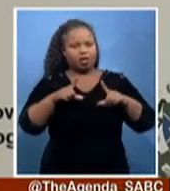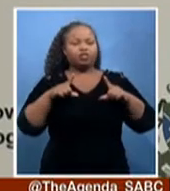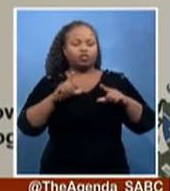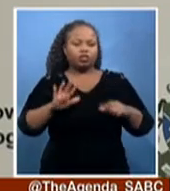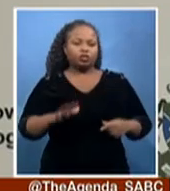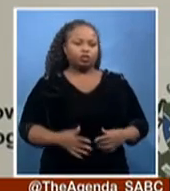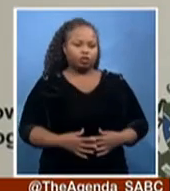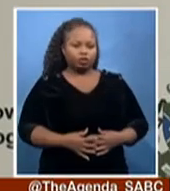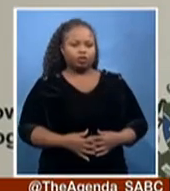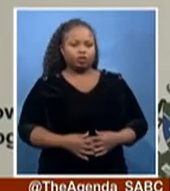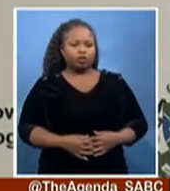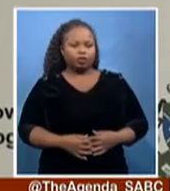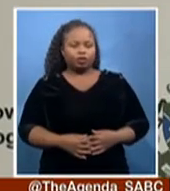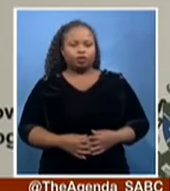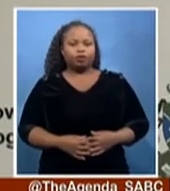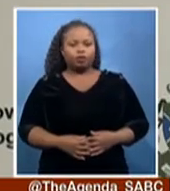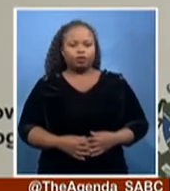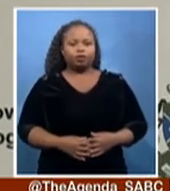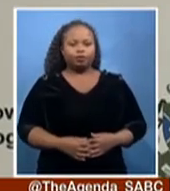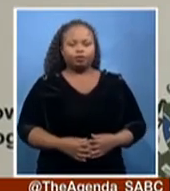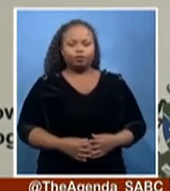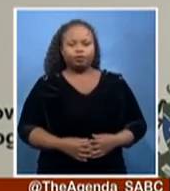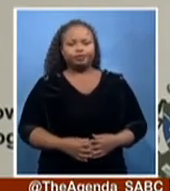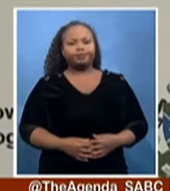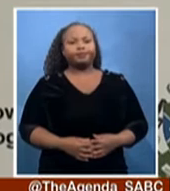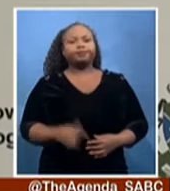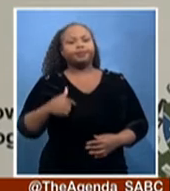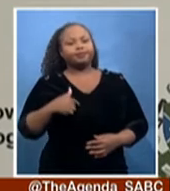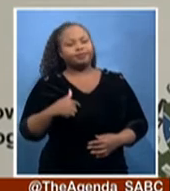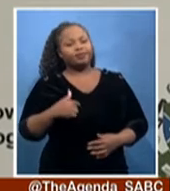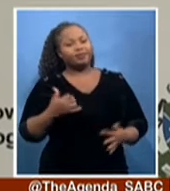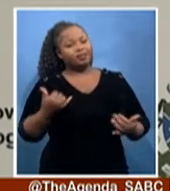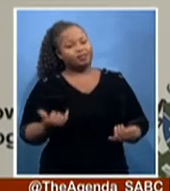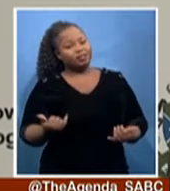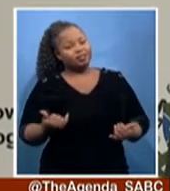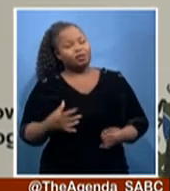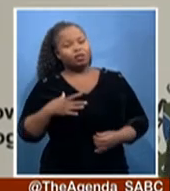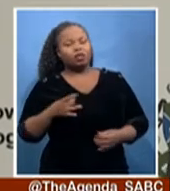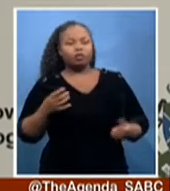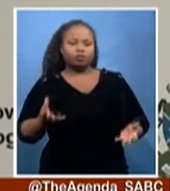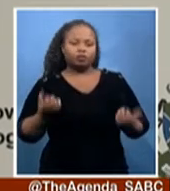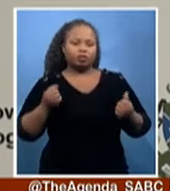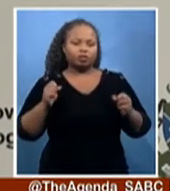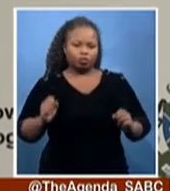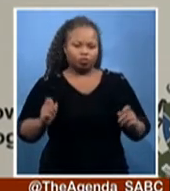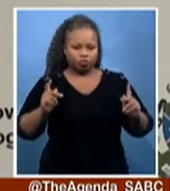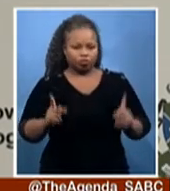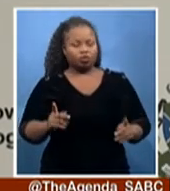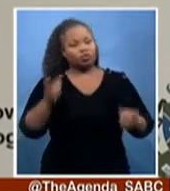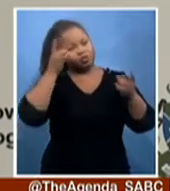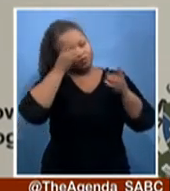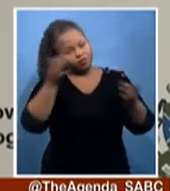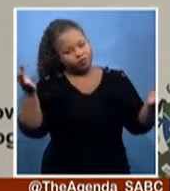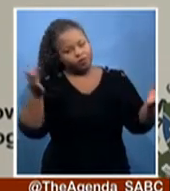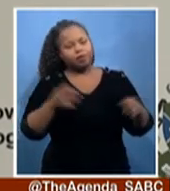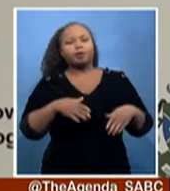ke rata go ka tsaya tshono e go tsibusa baagi ka kakaretso gore